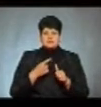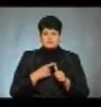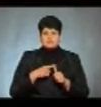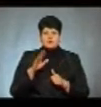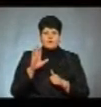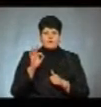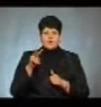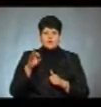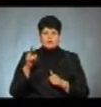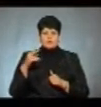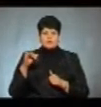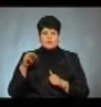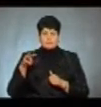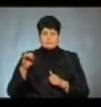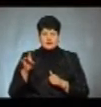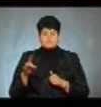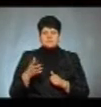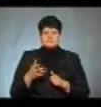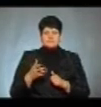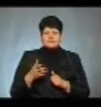Мене звати Володимир. Тепер